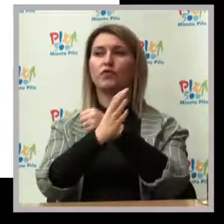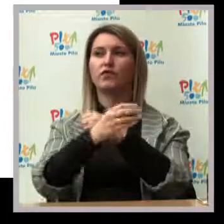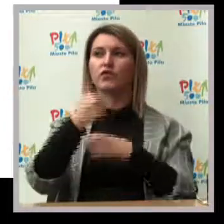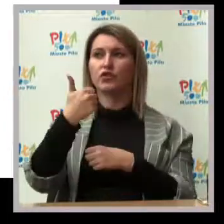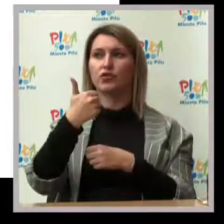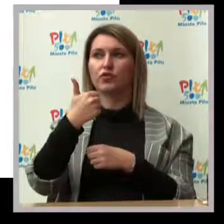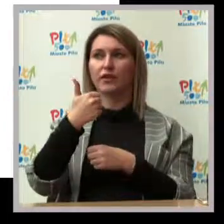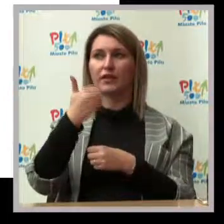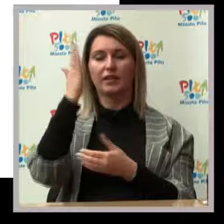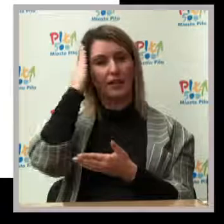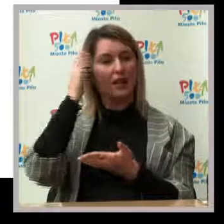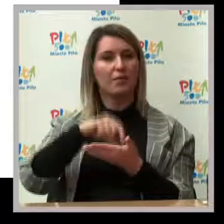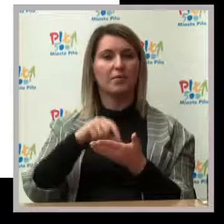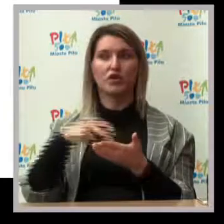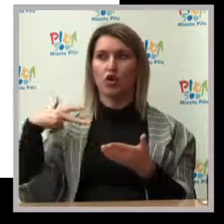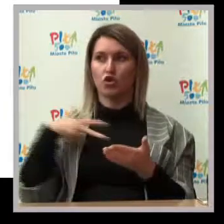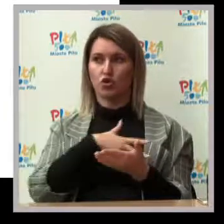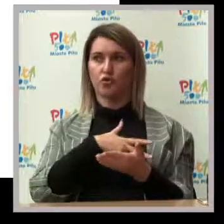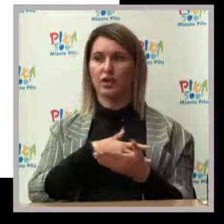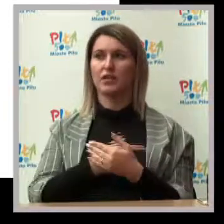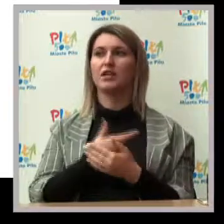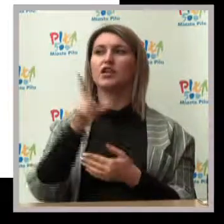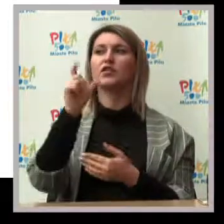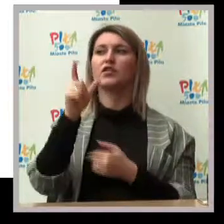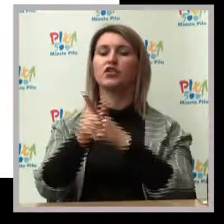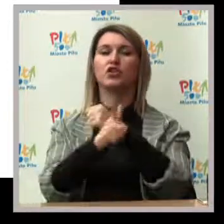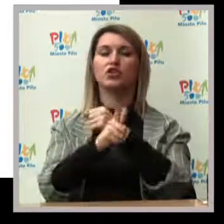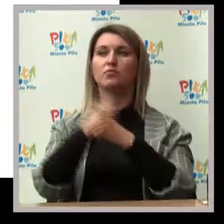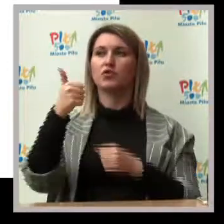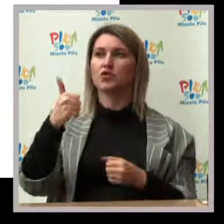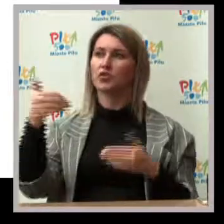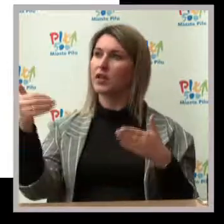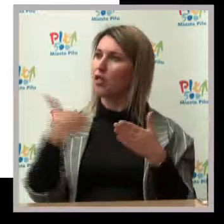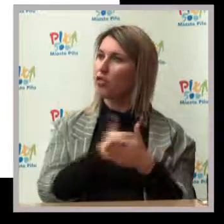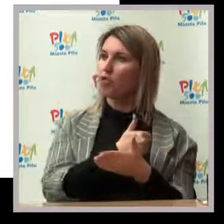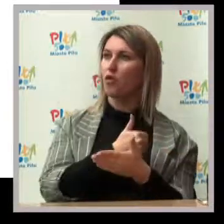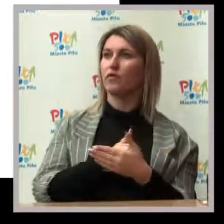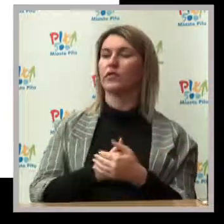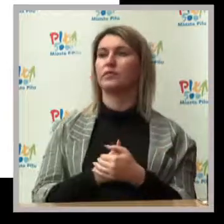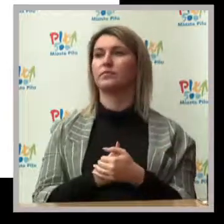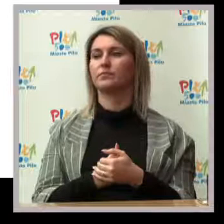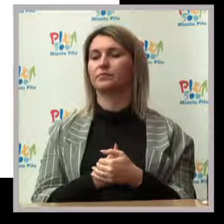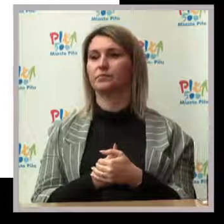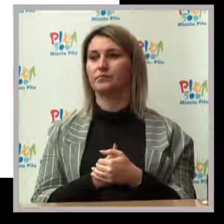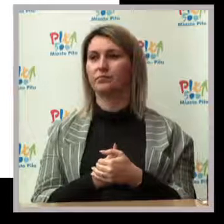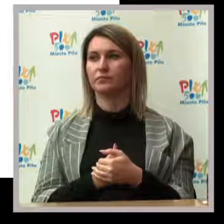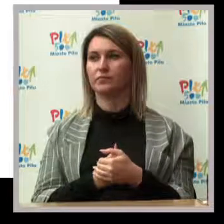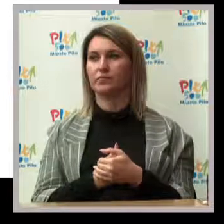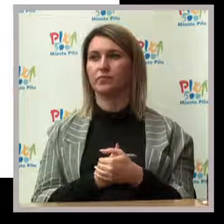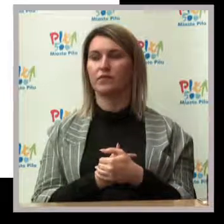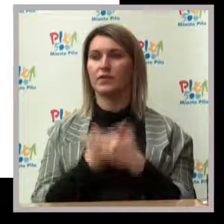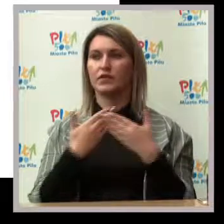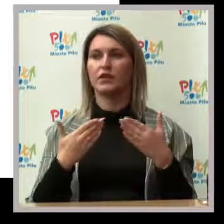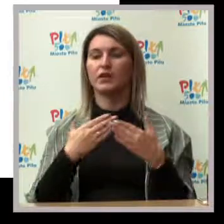mieszkań socjalnych i 271 zupełnie nowych, które pojawiły się dzięki